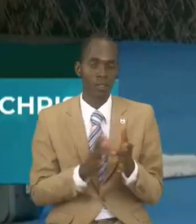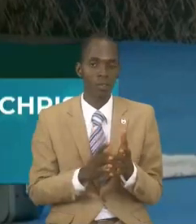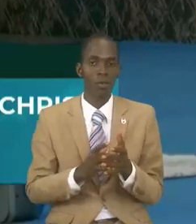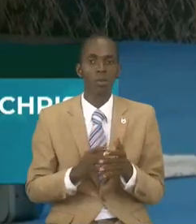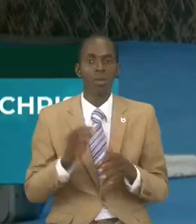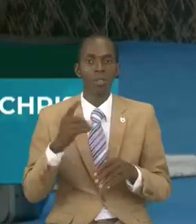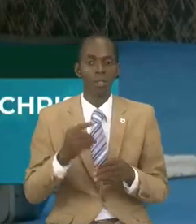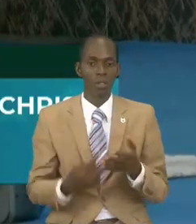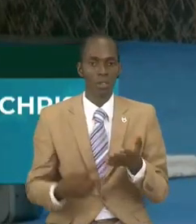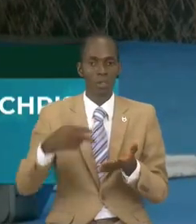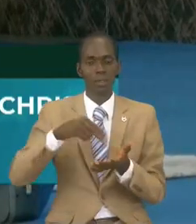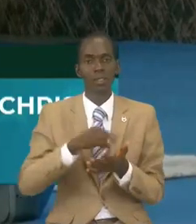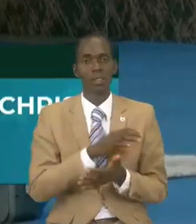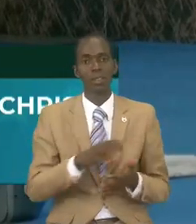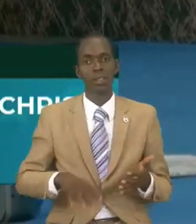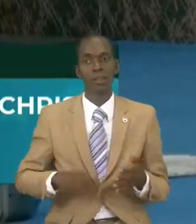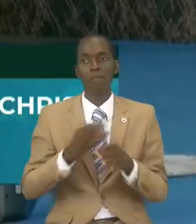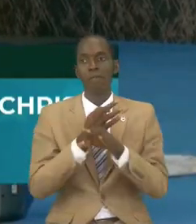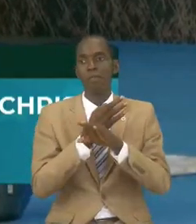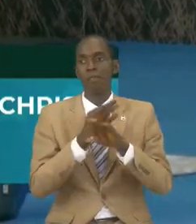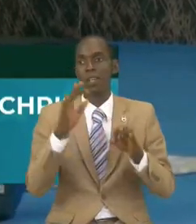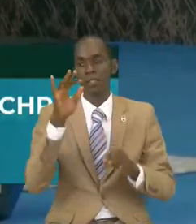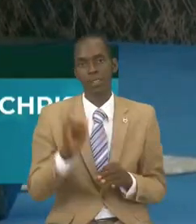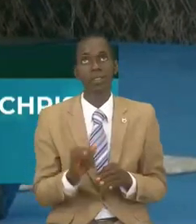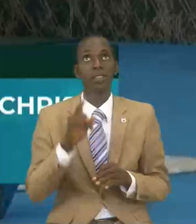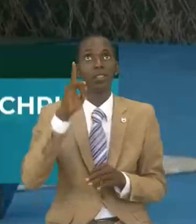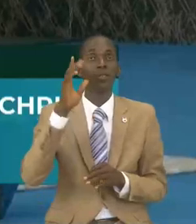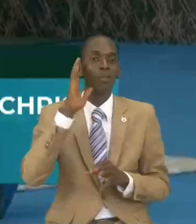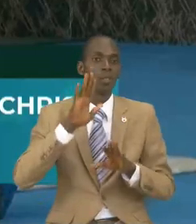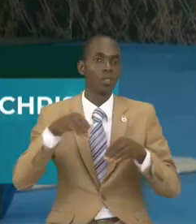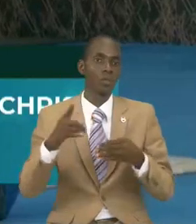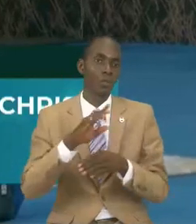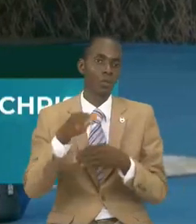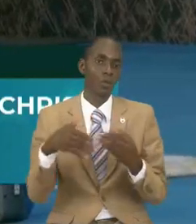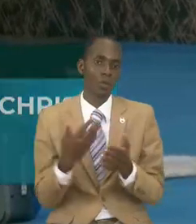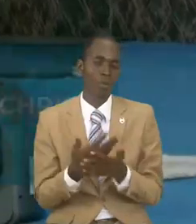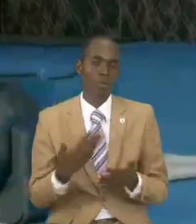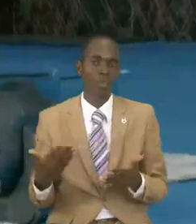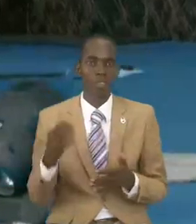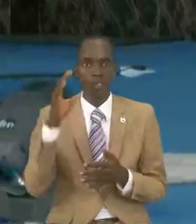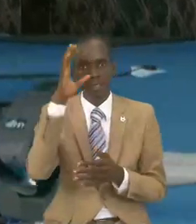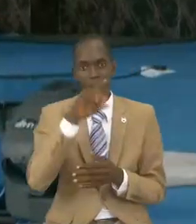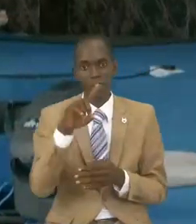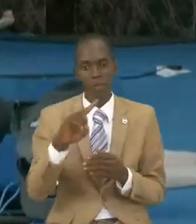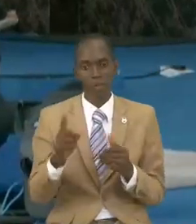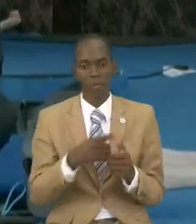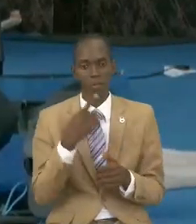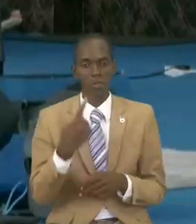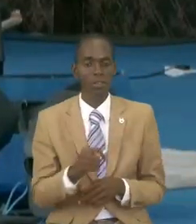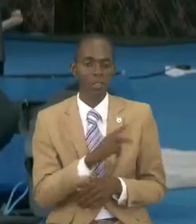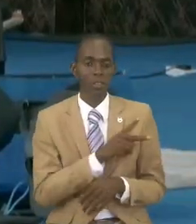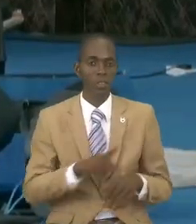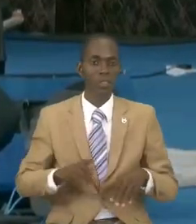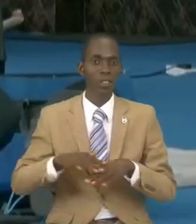tu crois au Christ ressuscité et gratuitement, il te donnera tout. Cherchez